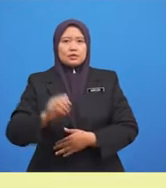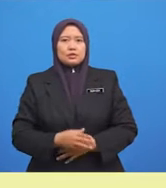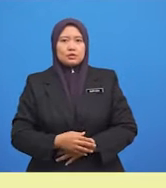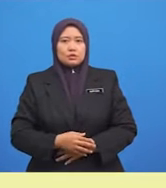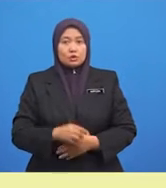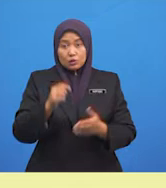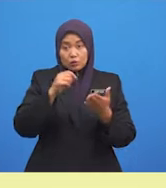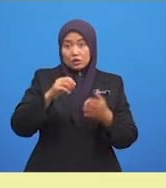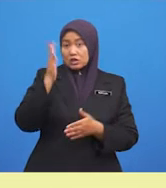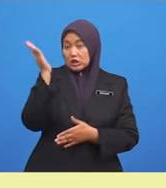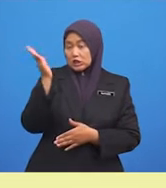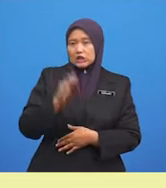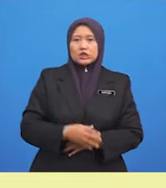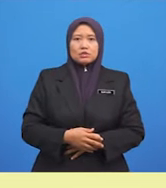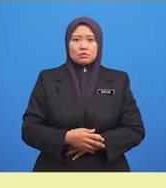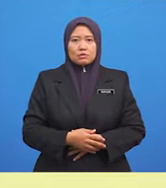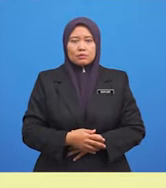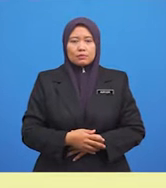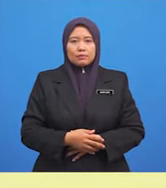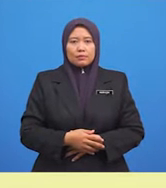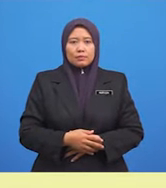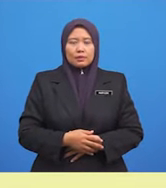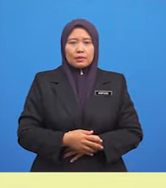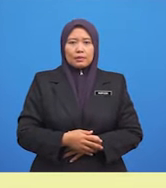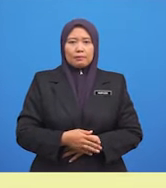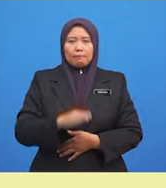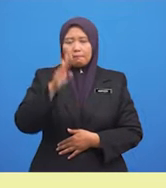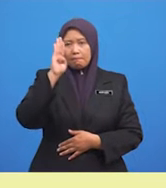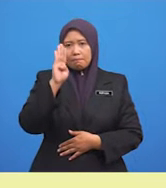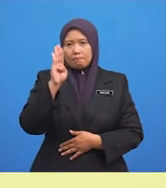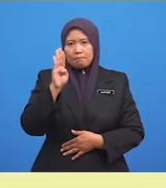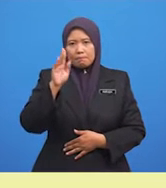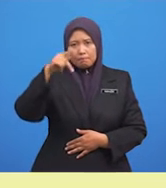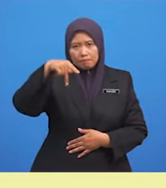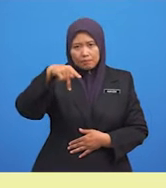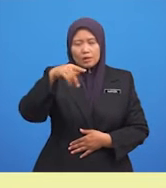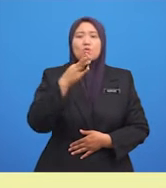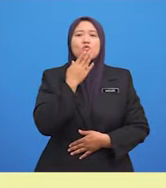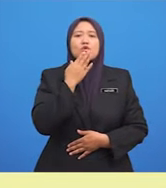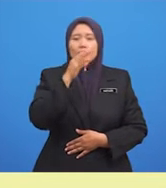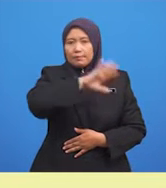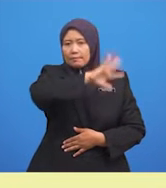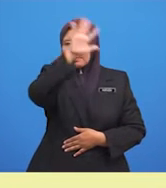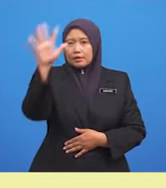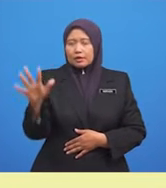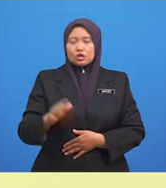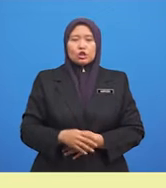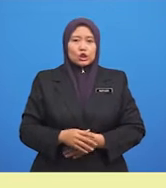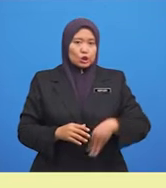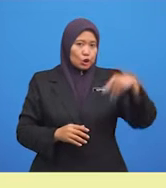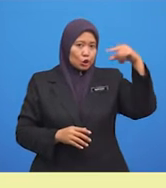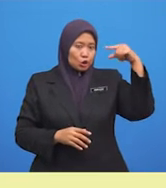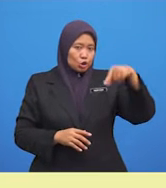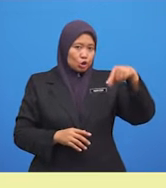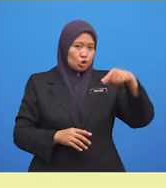Cikgu beri satu contoh. Diberi set B ialah warna pada pelangi dan set